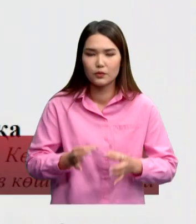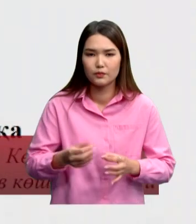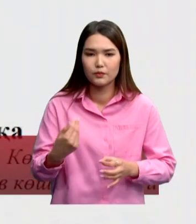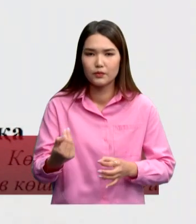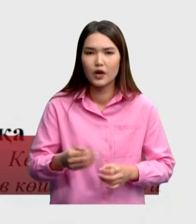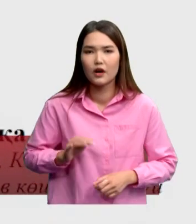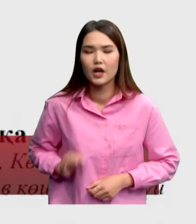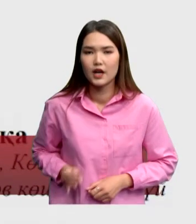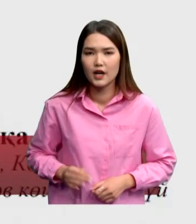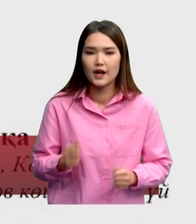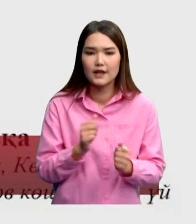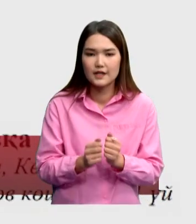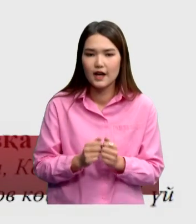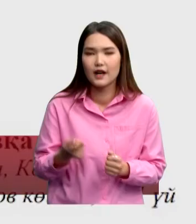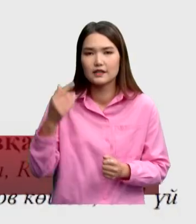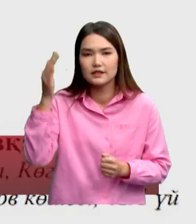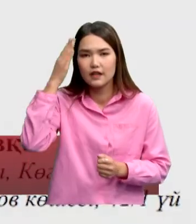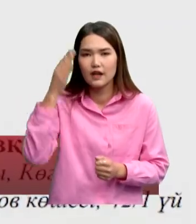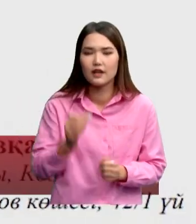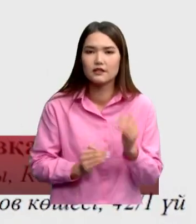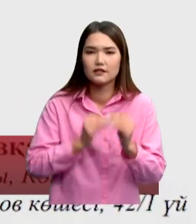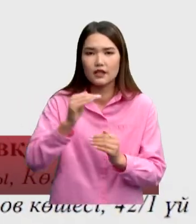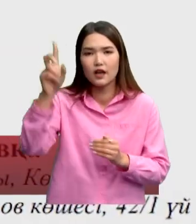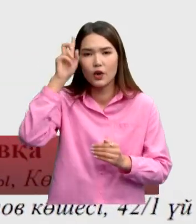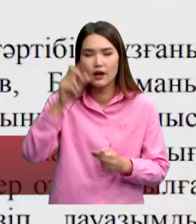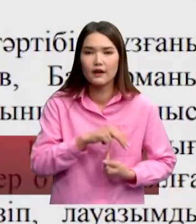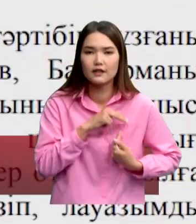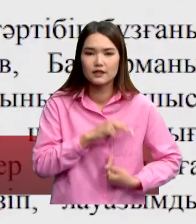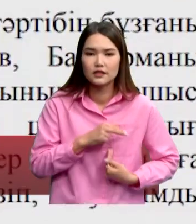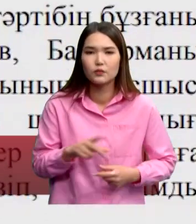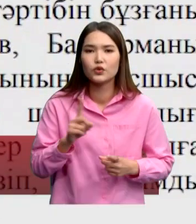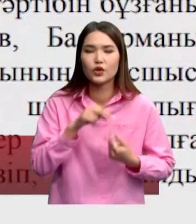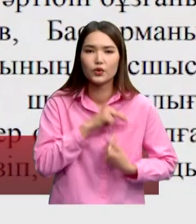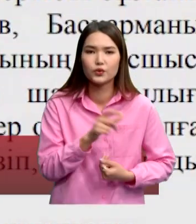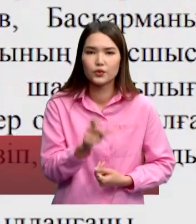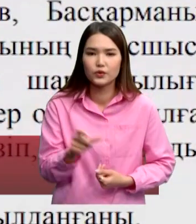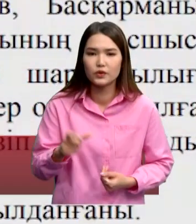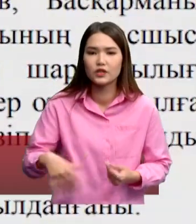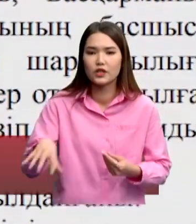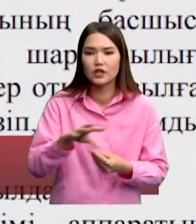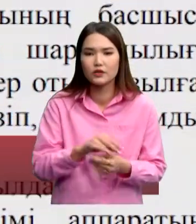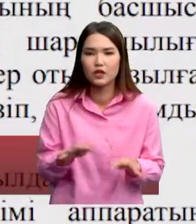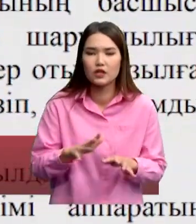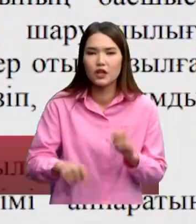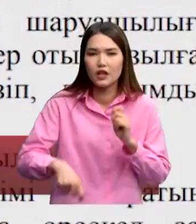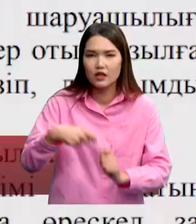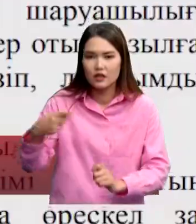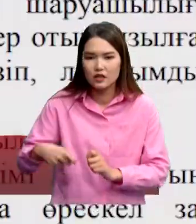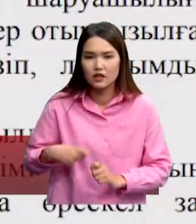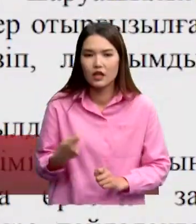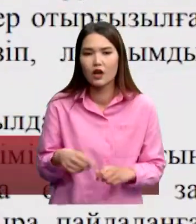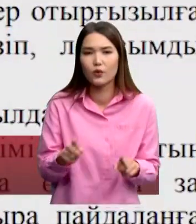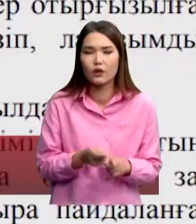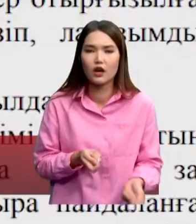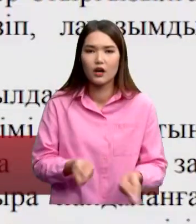Фермер обратился и в агентство по делам государственной службы Чьи сотрудники хоть и выявили явные нарушения но ничего